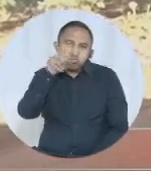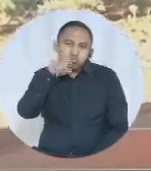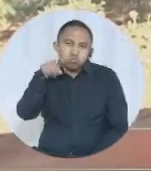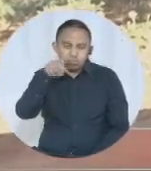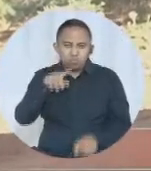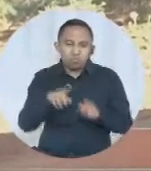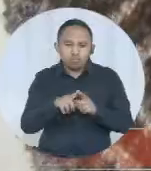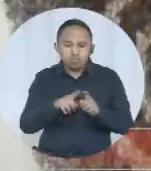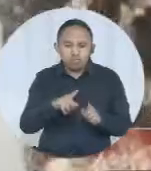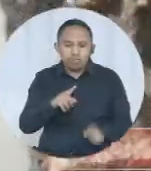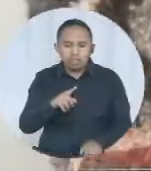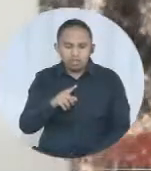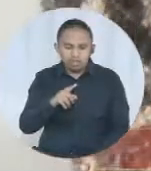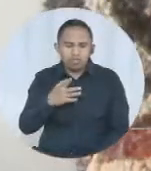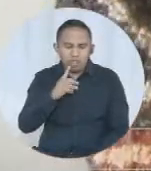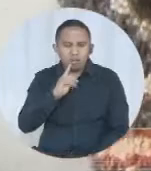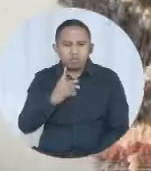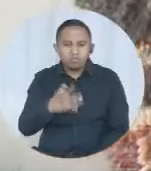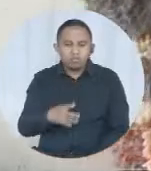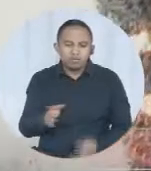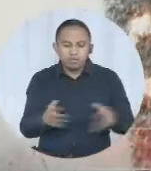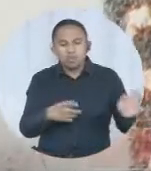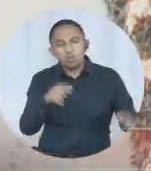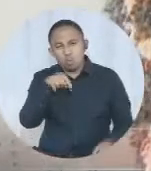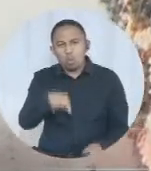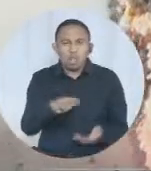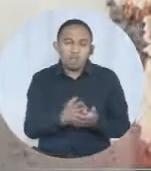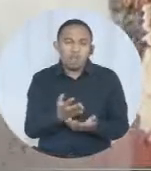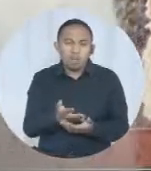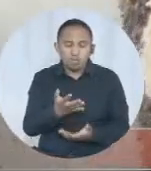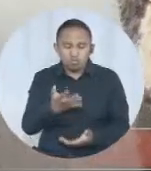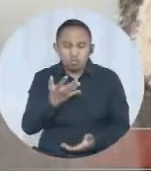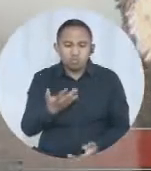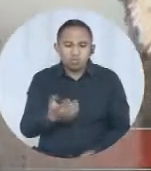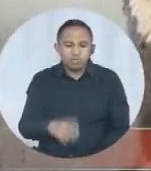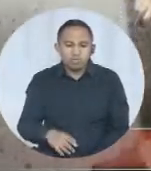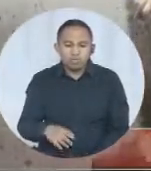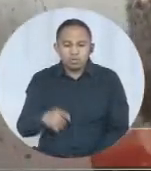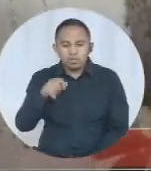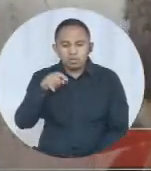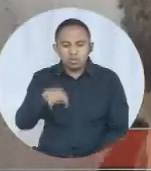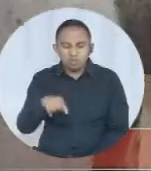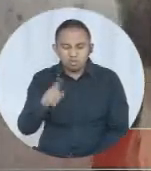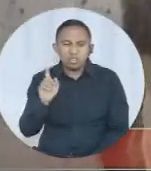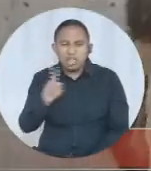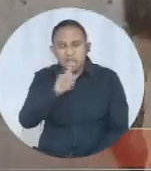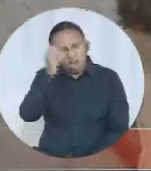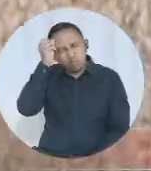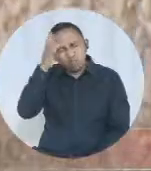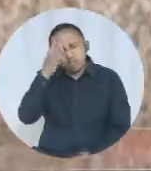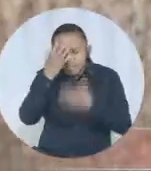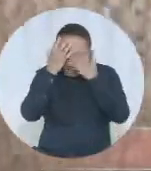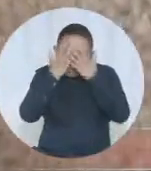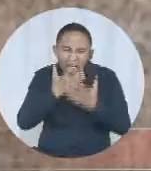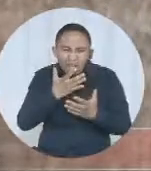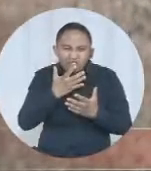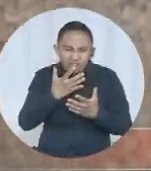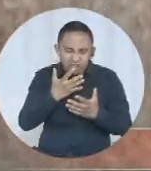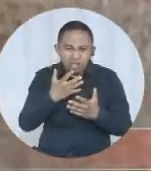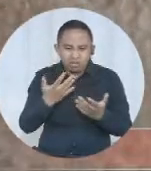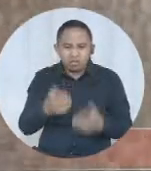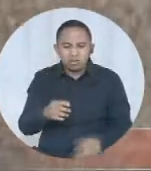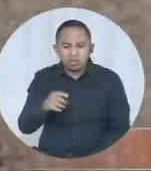antitra boribory igny. Nivoatra ny aloalo ankehitriny ka samy nanana ny haingony mety aminy ny tsirairay. Efa lasa famantarana